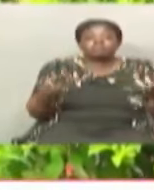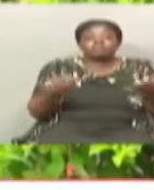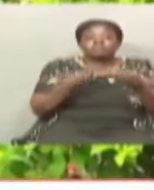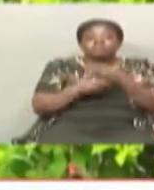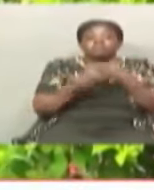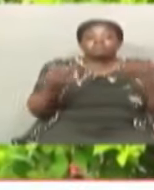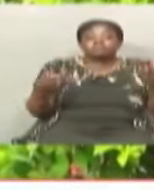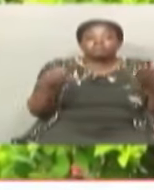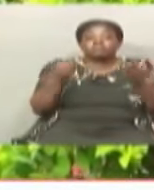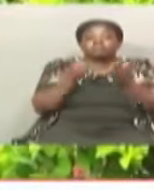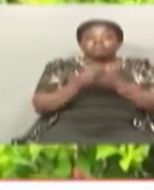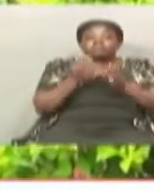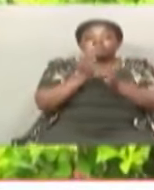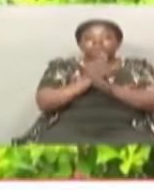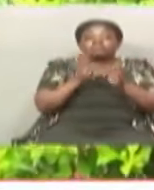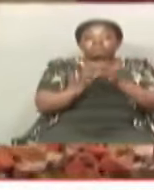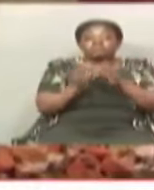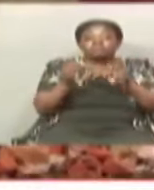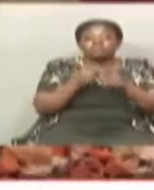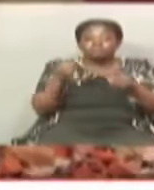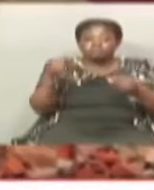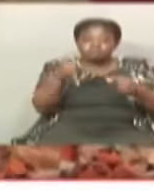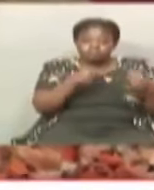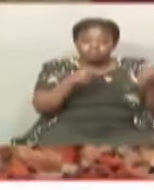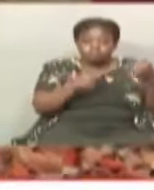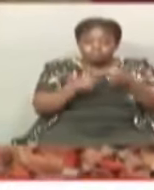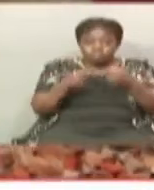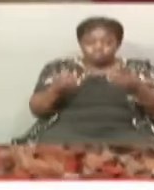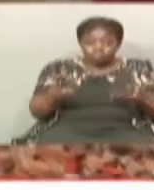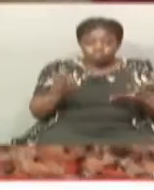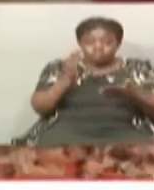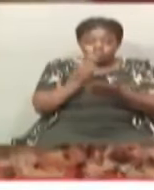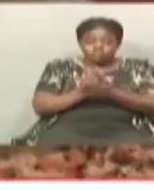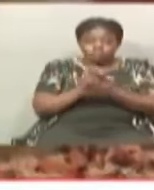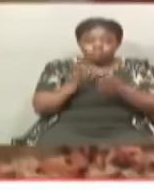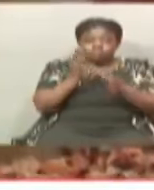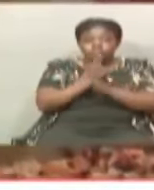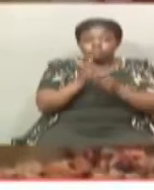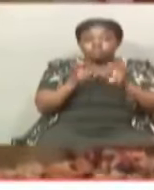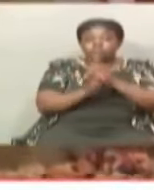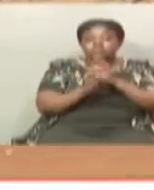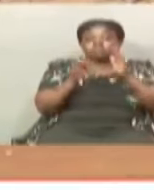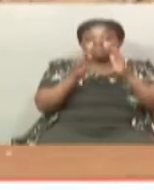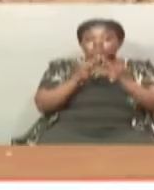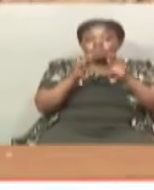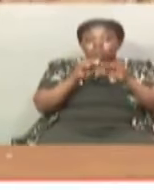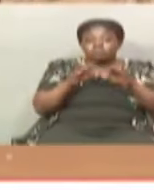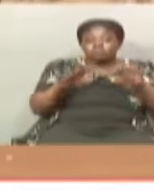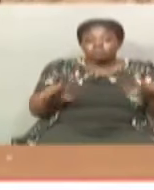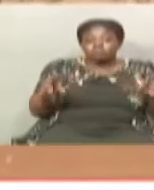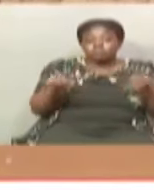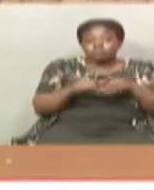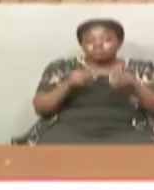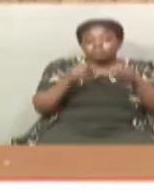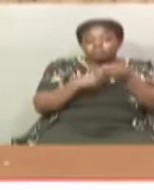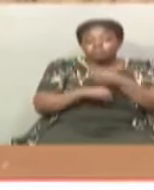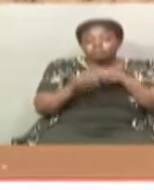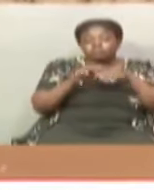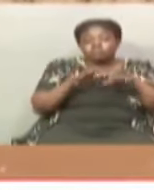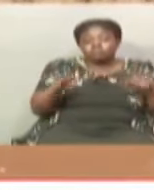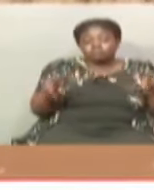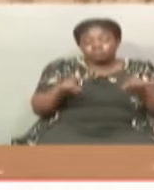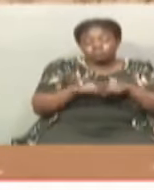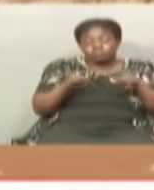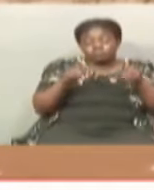ekibanja ssente zizimbye kuno zizannye mu bikonde. Kafeera ayimirizza eby'okuzimba amayumba ku ttaka ly'amaka g'omugenzi era n'abaagula poloti ku ttaka